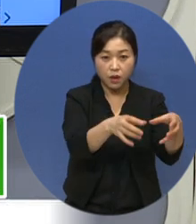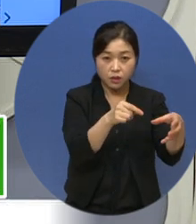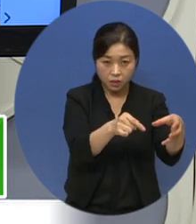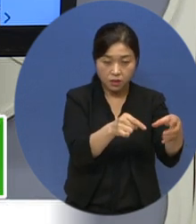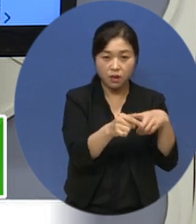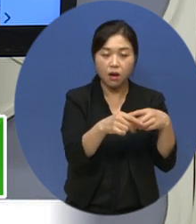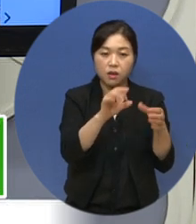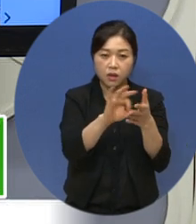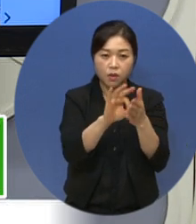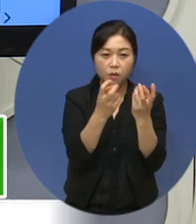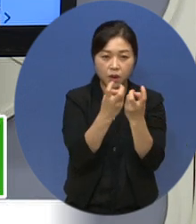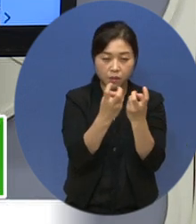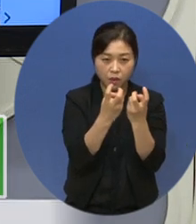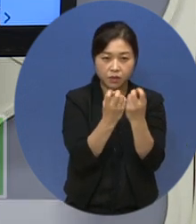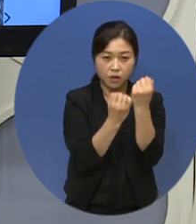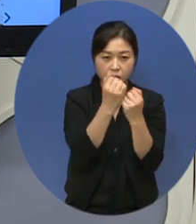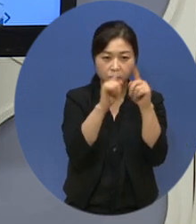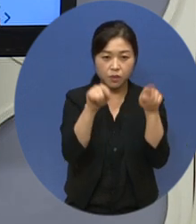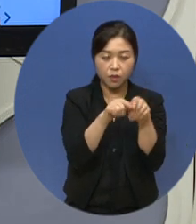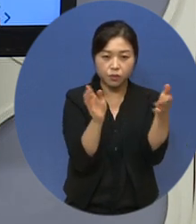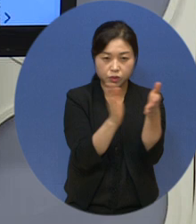소방 청의 권고했습니다